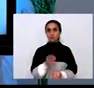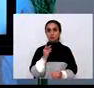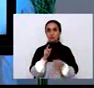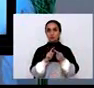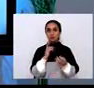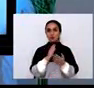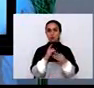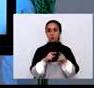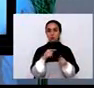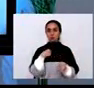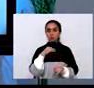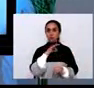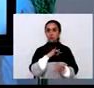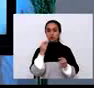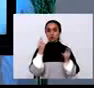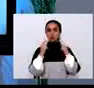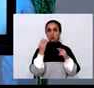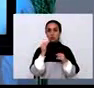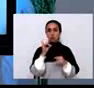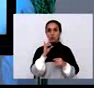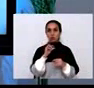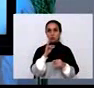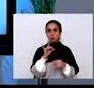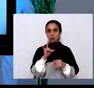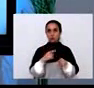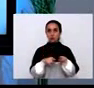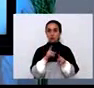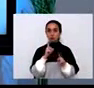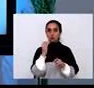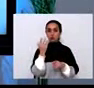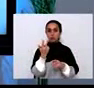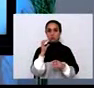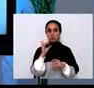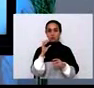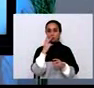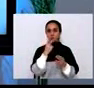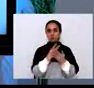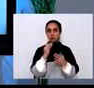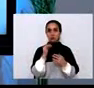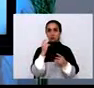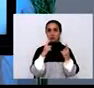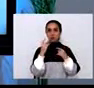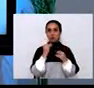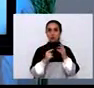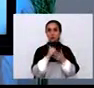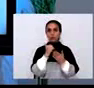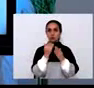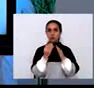связи мы используем сочинительные союзы. Но вы знаете, что есть три вида сочинительных союзов. Прежде